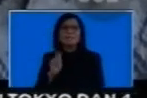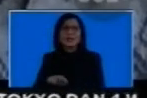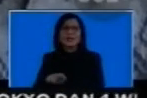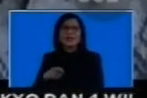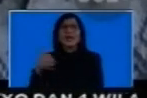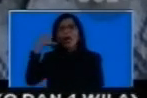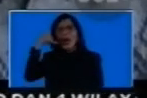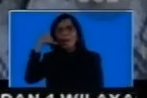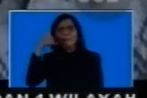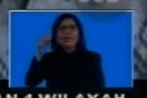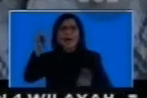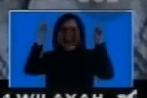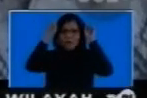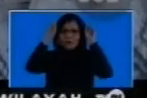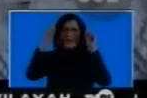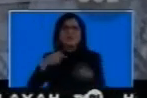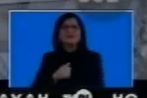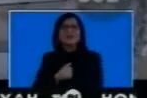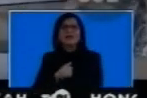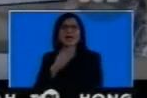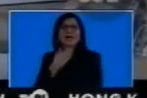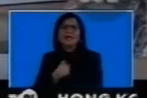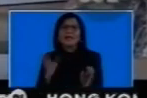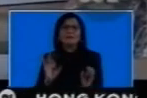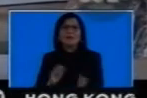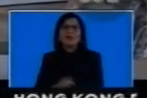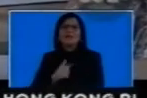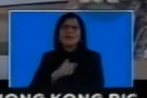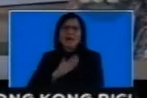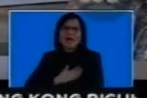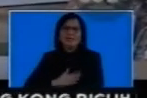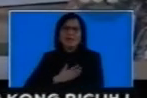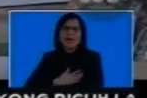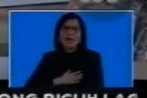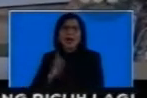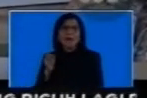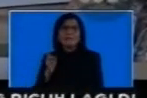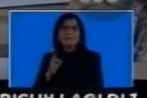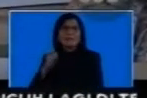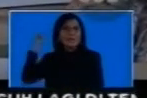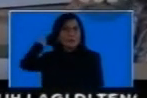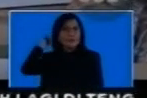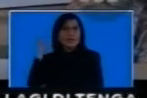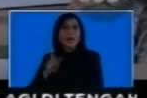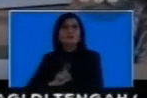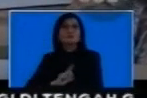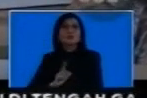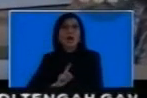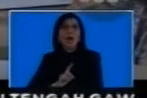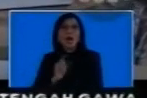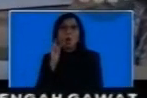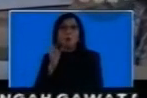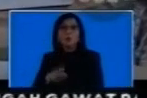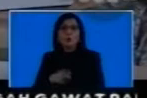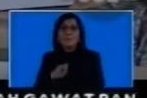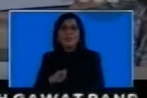Android, sedangkan saya tidak punya. Saya juga merasa kasihan karena ibu saya harus cari utangan untuk membeli